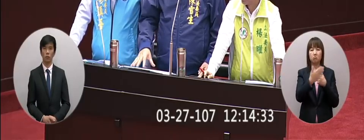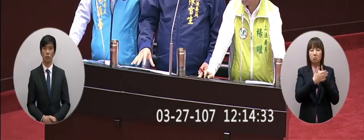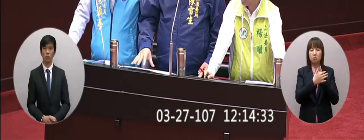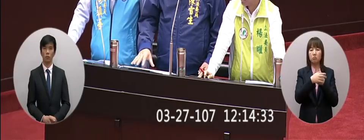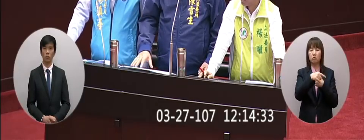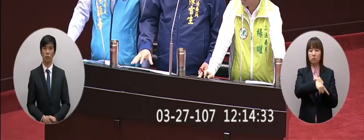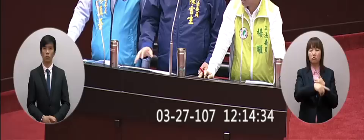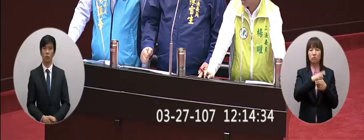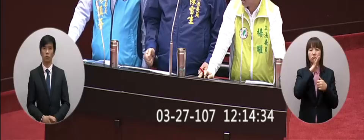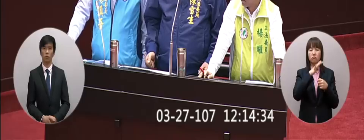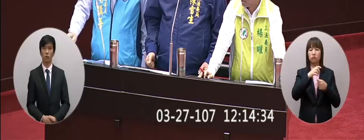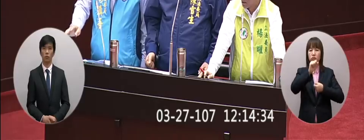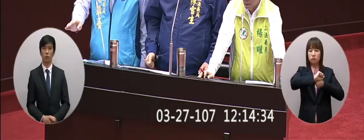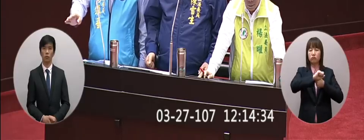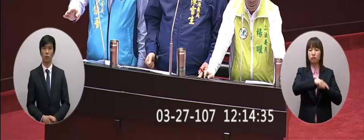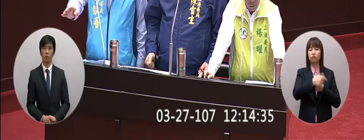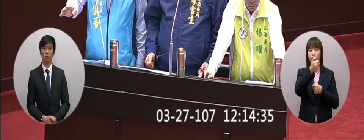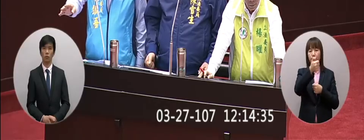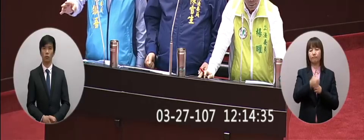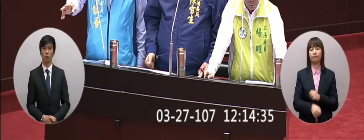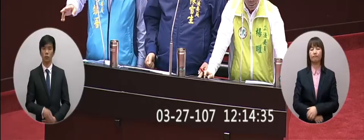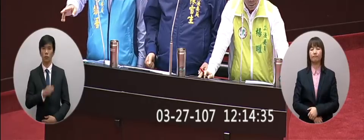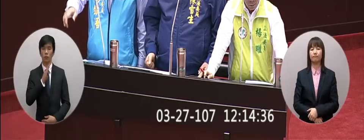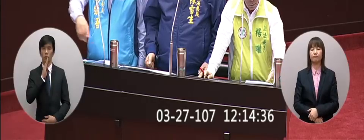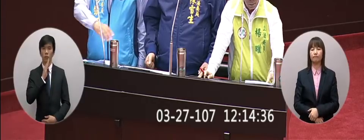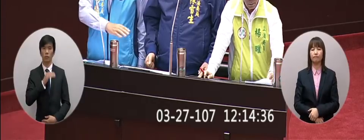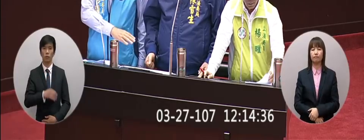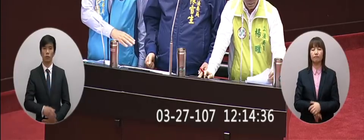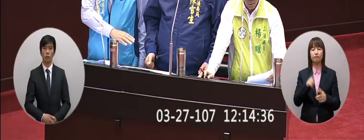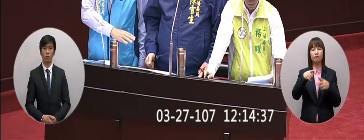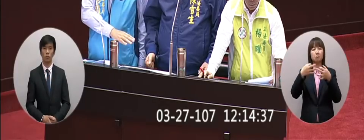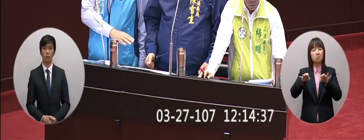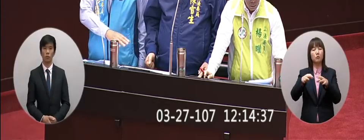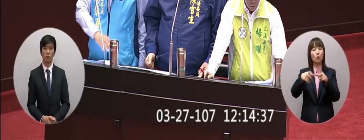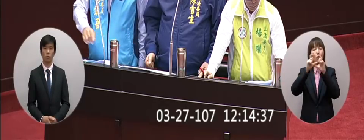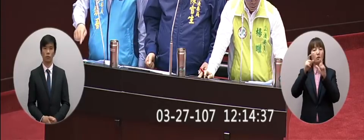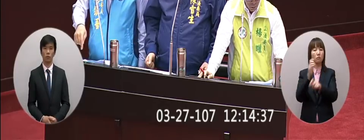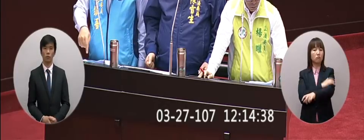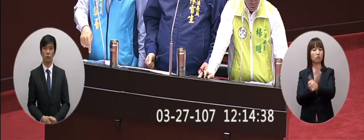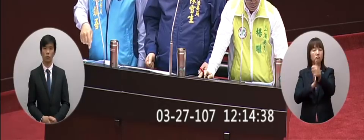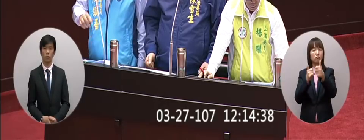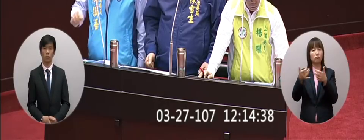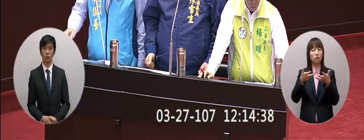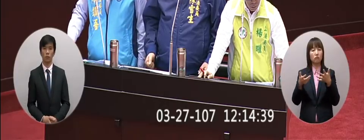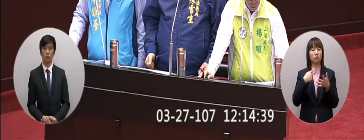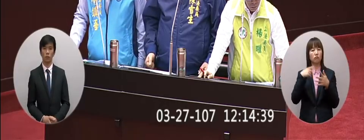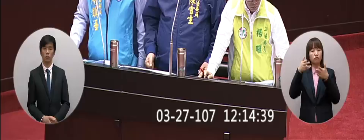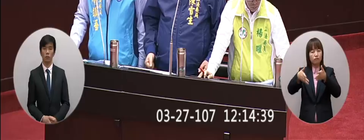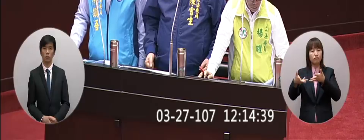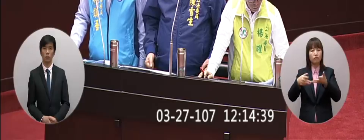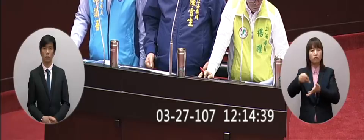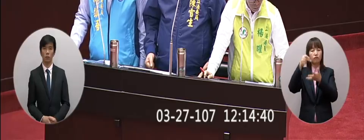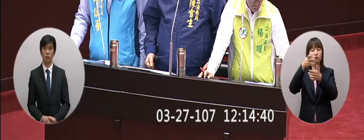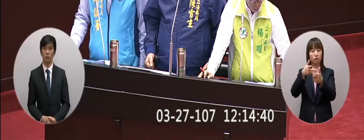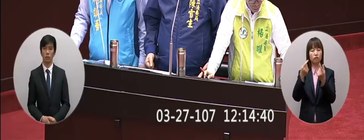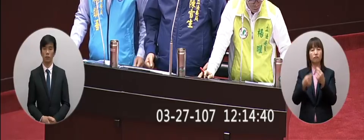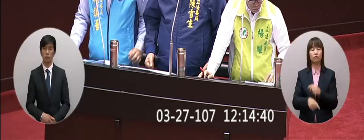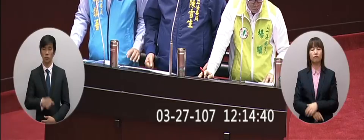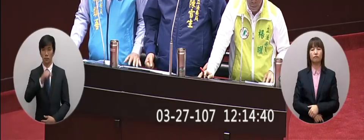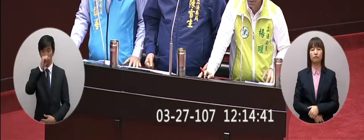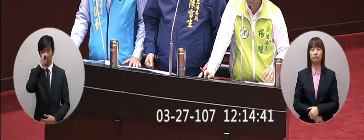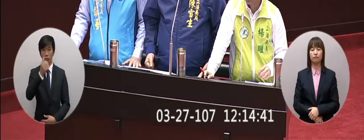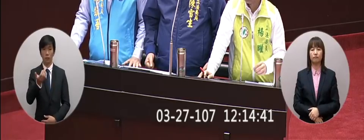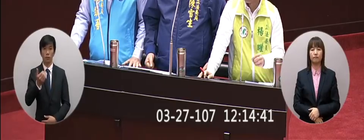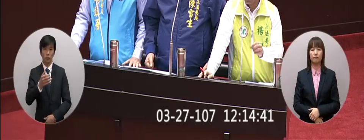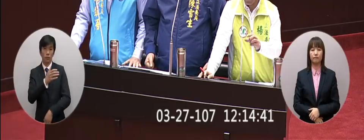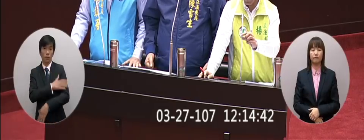些这方面的工作，好不好？谢谢。 是。 部长，你是不是简单回答一下陈委员的部分？我接着还是就这个部分来请教。 好 ，OK。就是刚陈